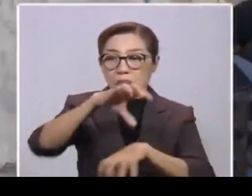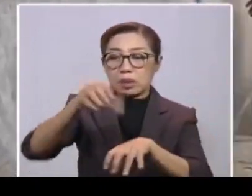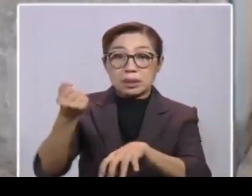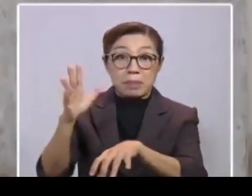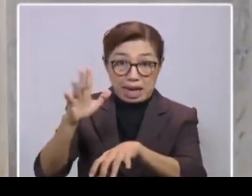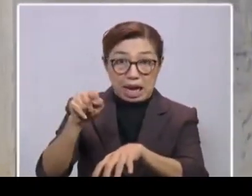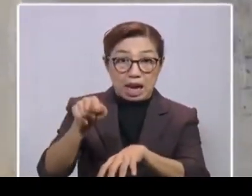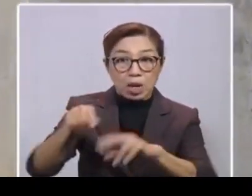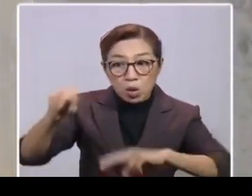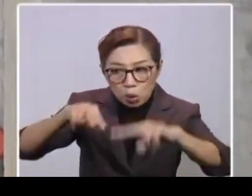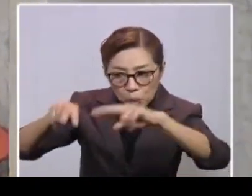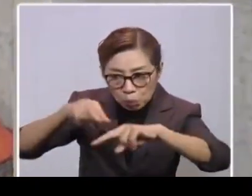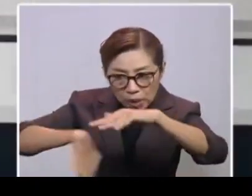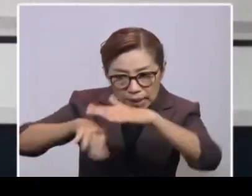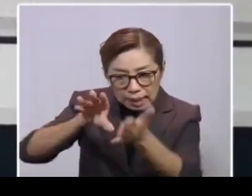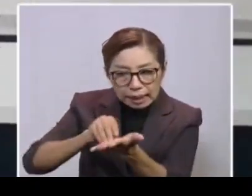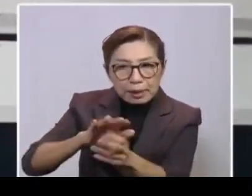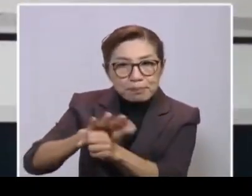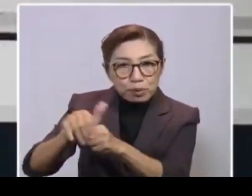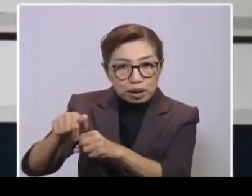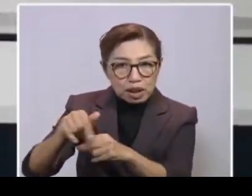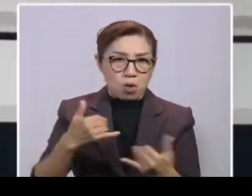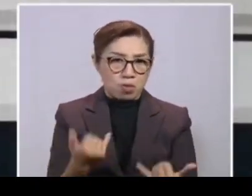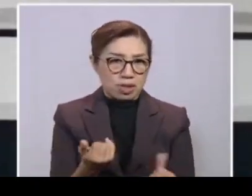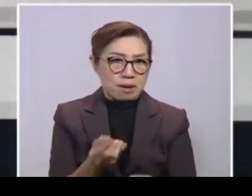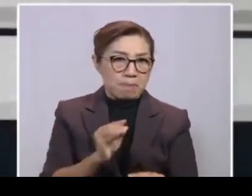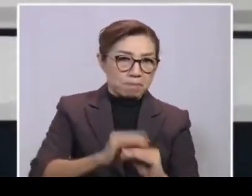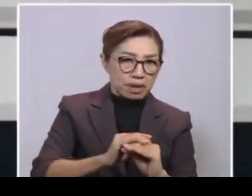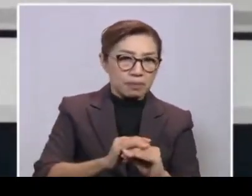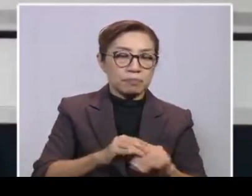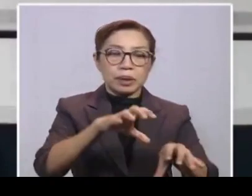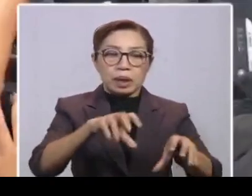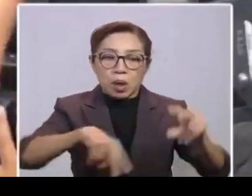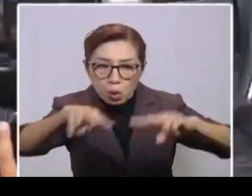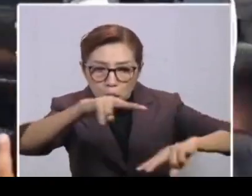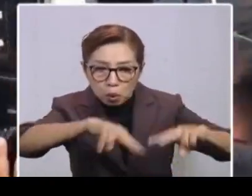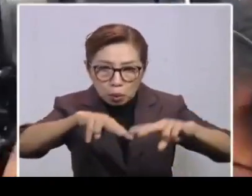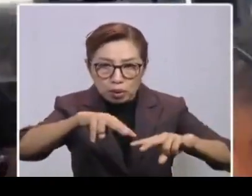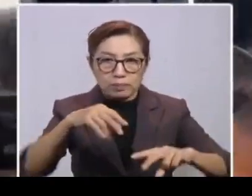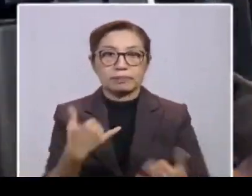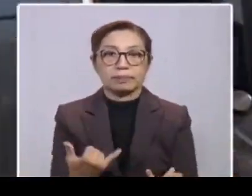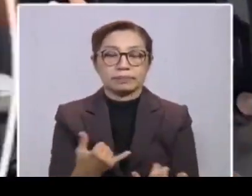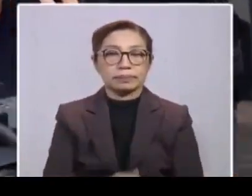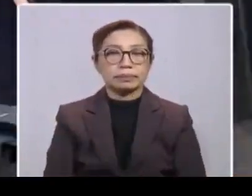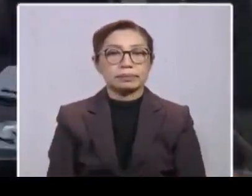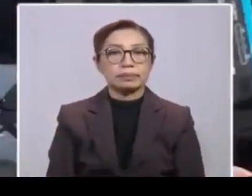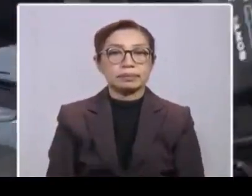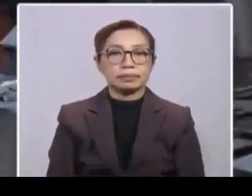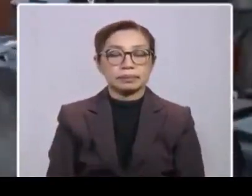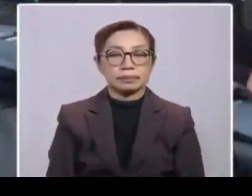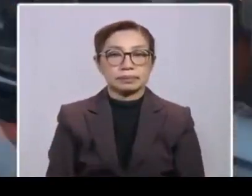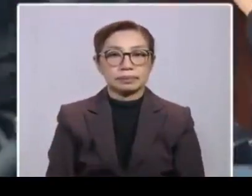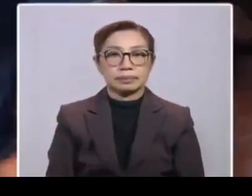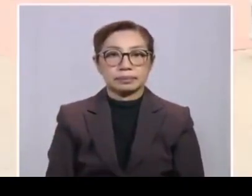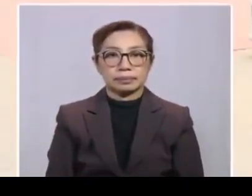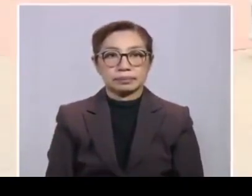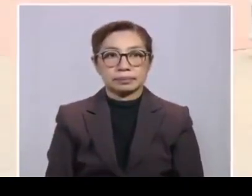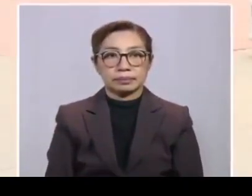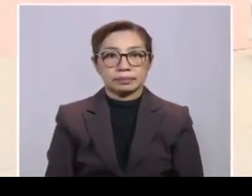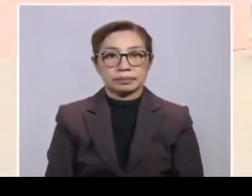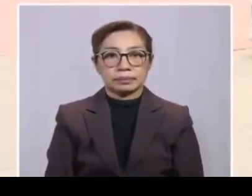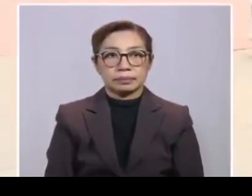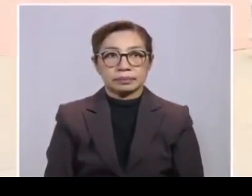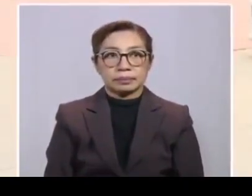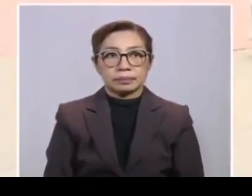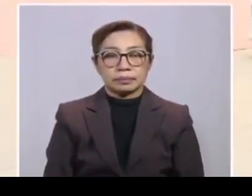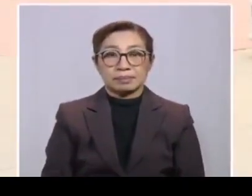พบข้อมูลหลักฐานบางส่วนทำให้วันนี้ก็ต้องมีการเข้ามาตรวจสอบเพิ่มเติมนะครับขณะเดียว